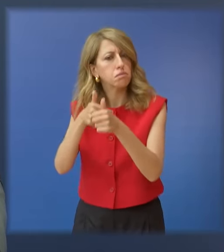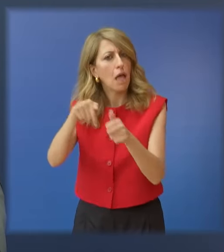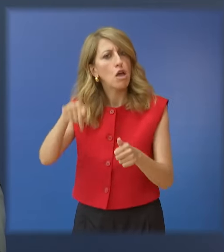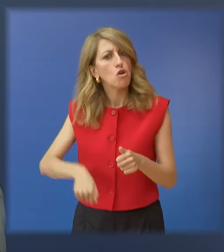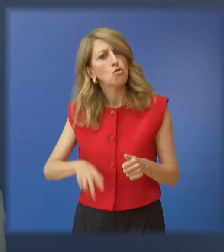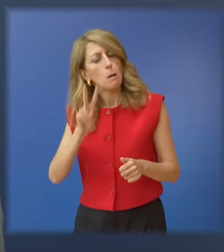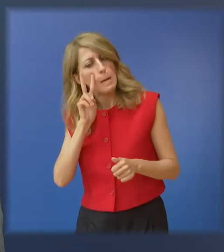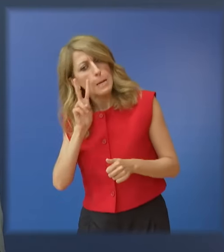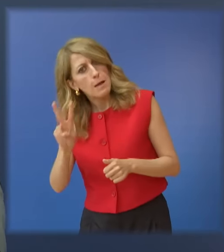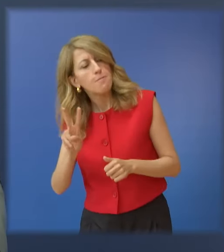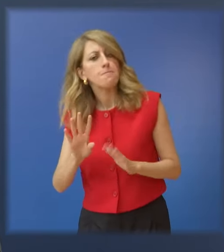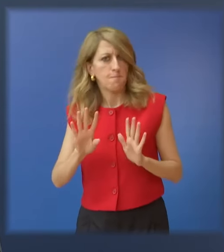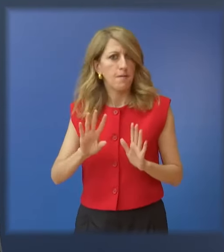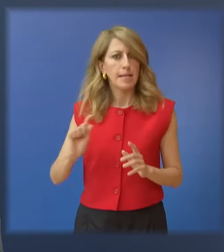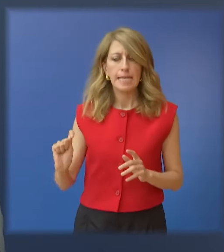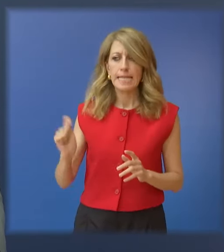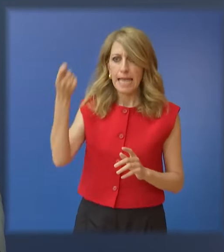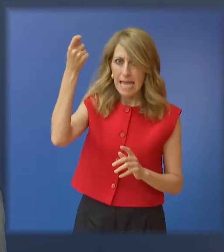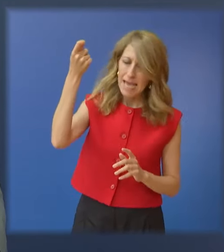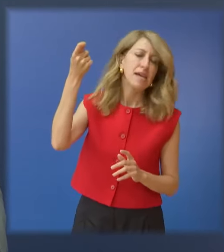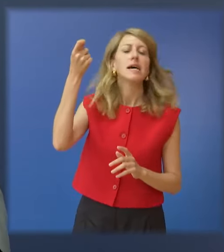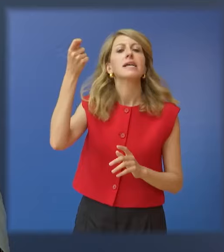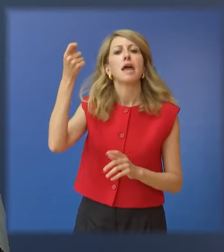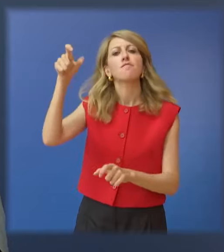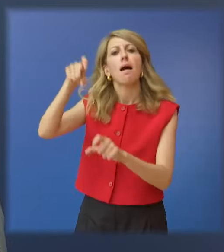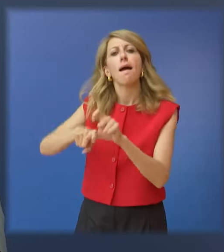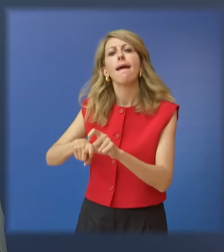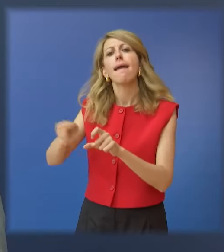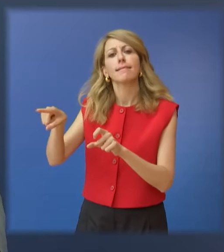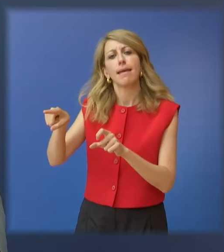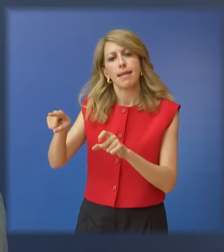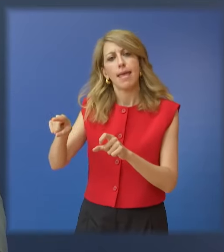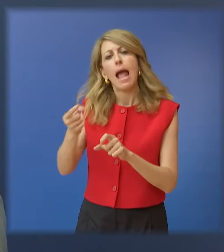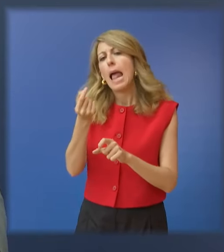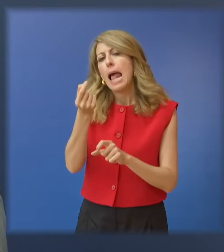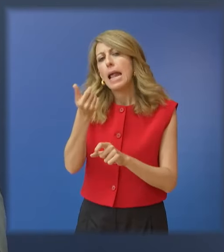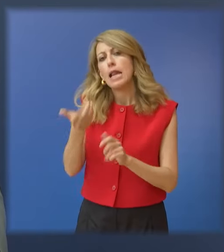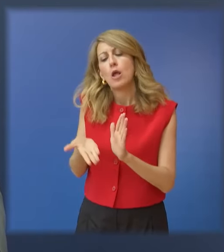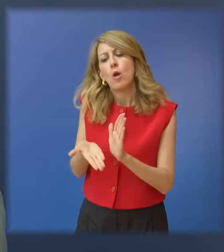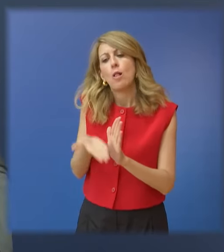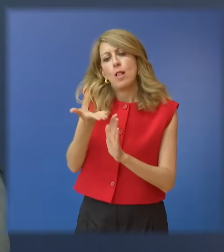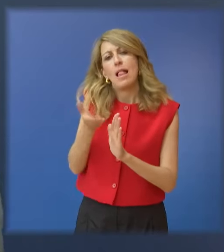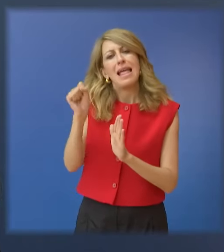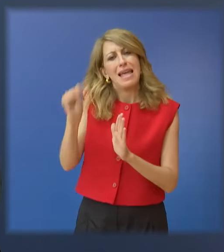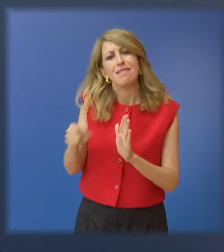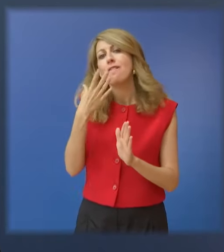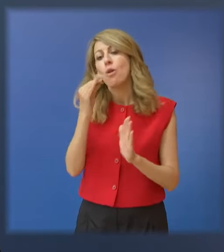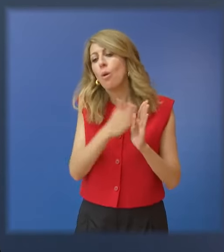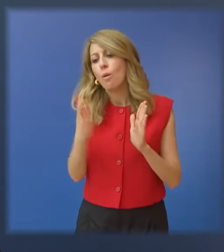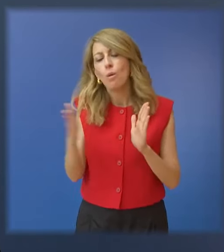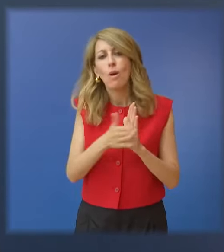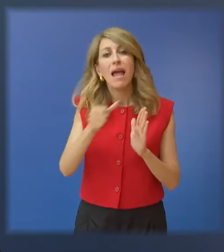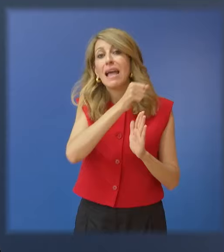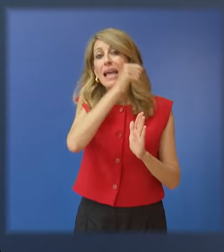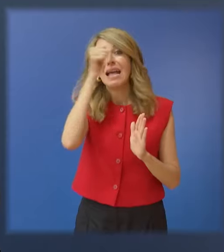επίπεδα τιμών στο χονδρικό ρεύμα στη χονδρική τιμή του ρεύματος η οποία θα κρατήσει κατά τους καλοκαιρινούς μήνες και φαίνεται ότι θα